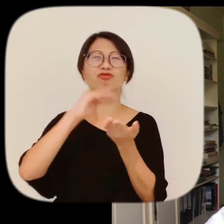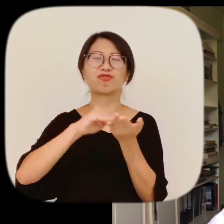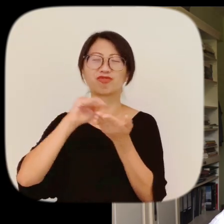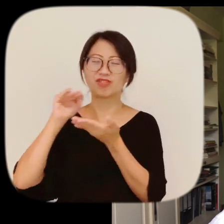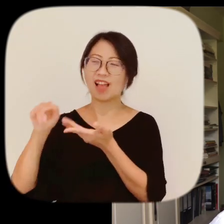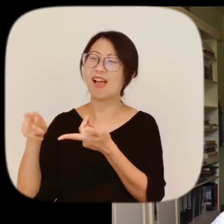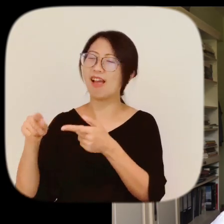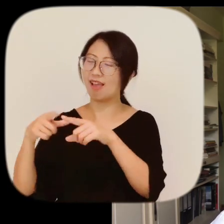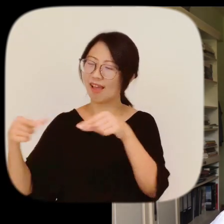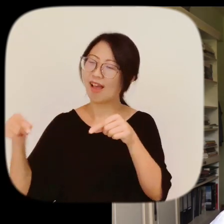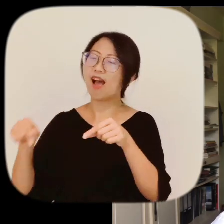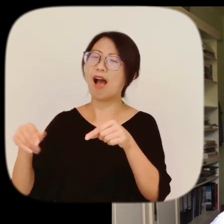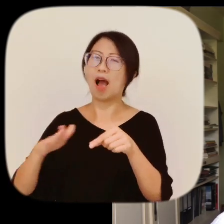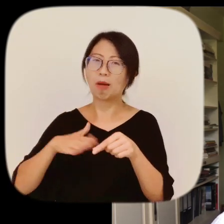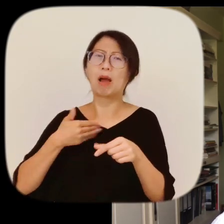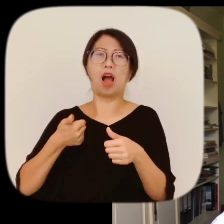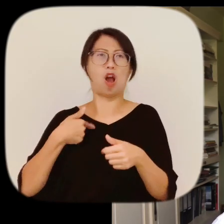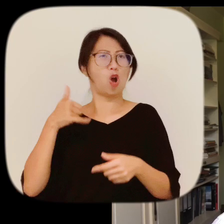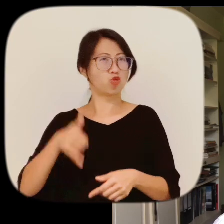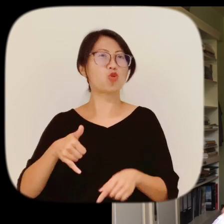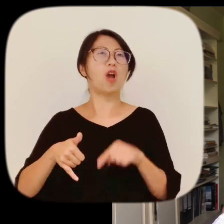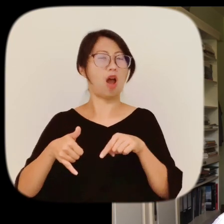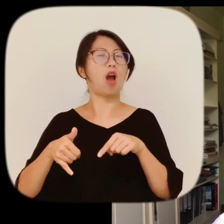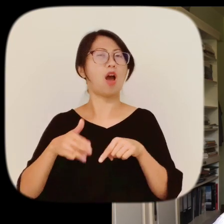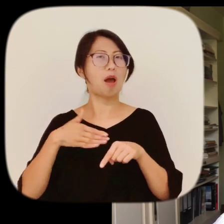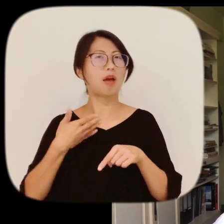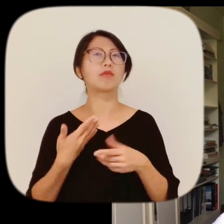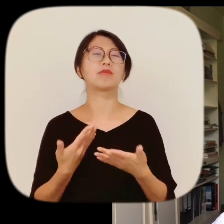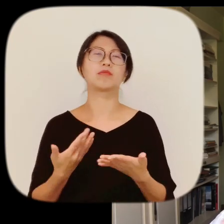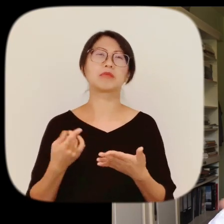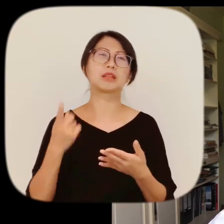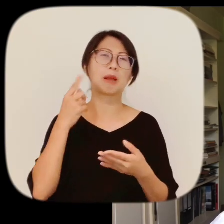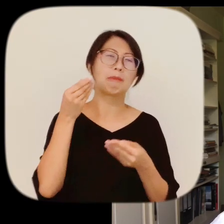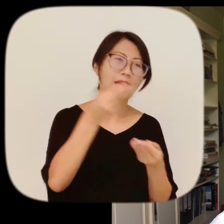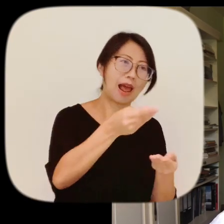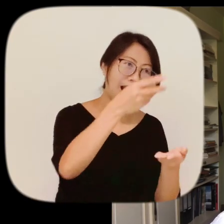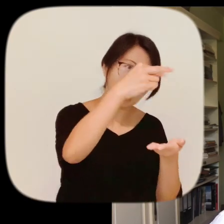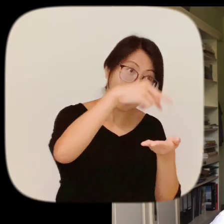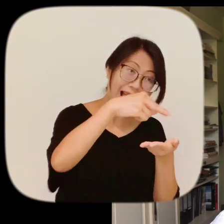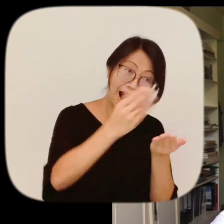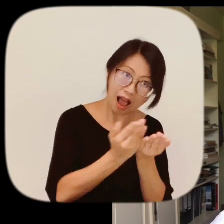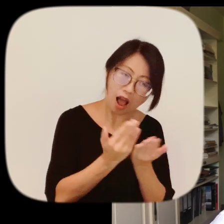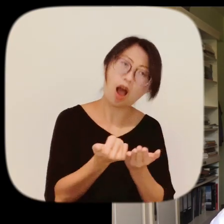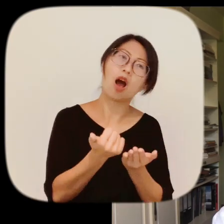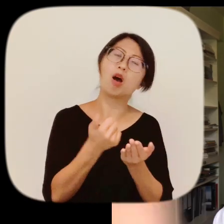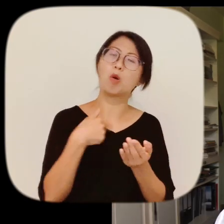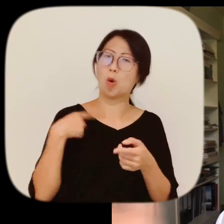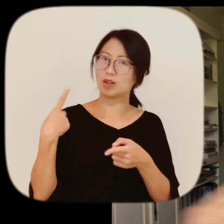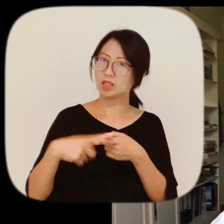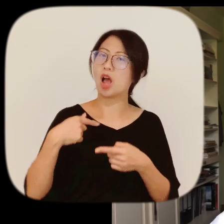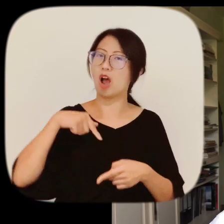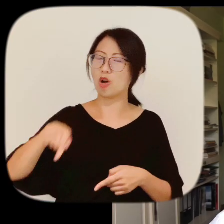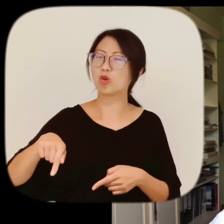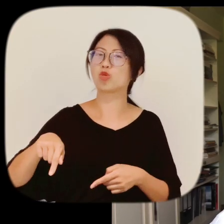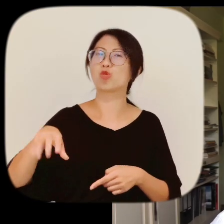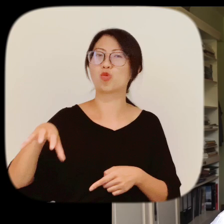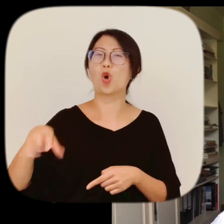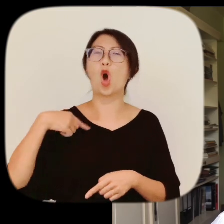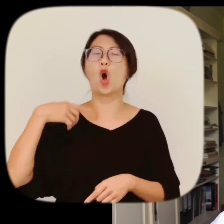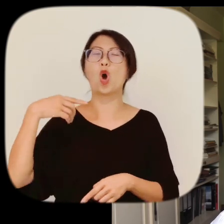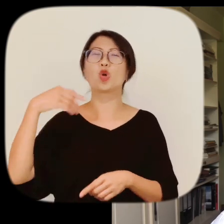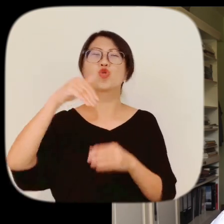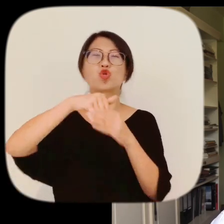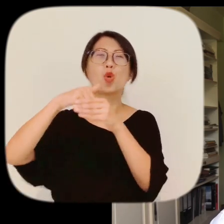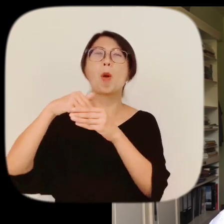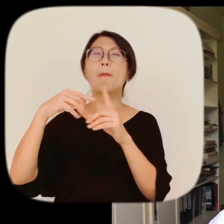给我投了那些这样他用很严谨的方法要确定了你真是当区的选民你不能随便走去第二区